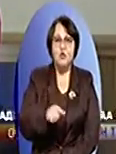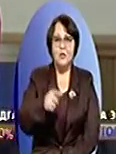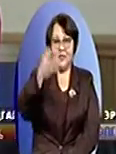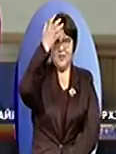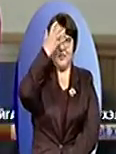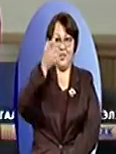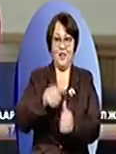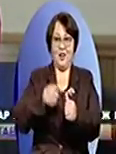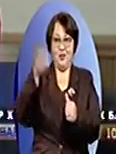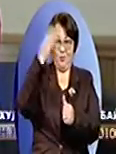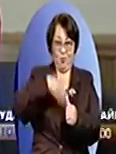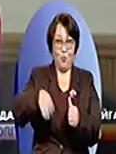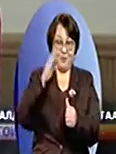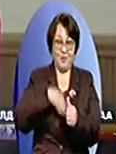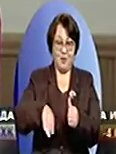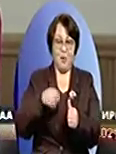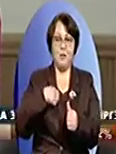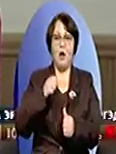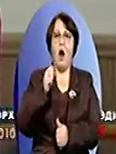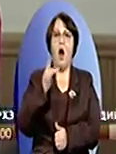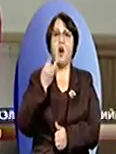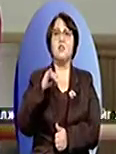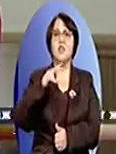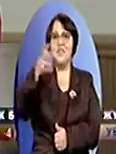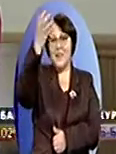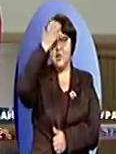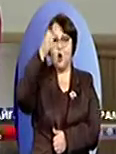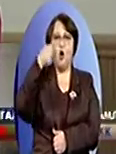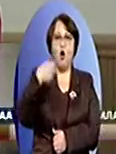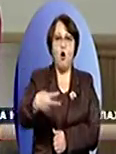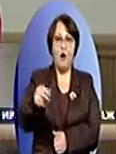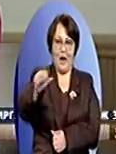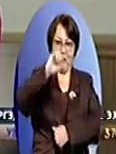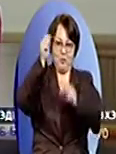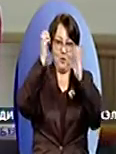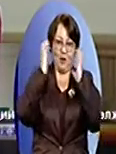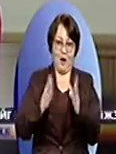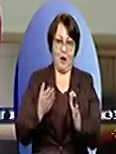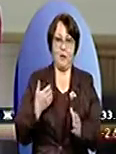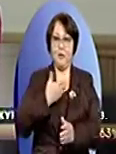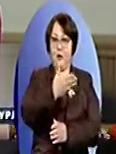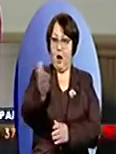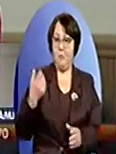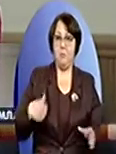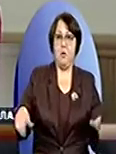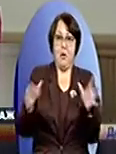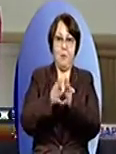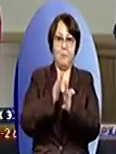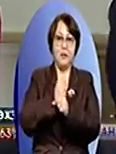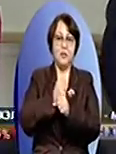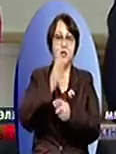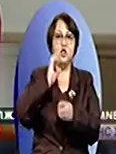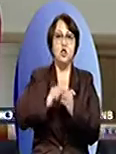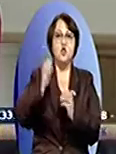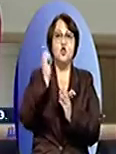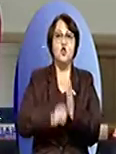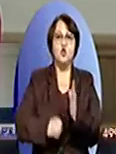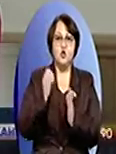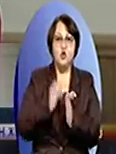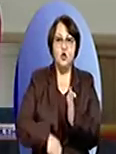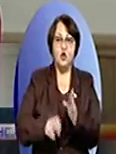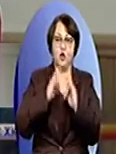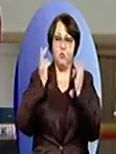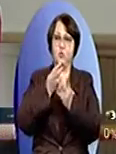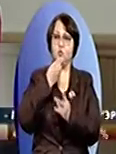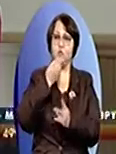асуудал дээр анхаарал тавьж байгаа. Нэгдүгüрт та бидний хийх ёстой ажил шүү. Нийгмийн шатрал газрыг бэхжүүлэх,